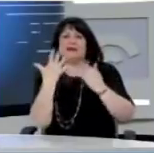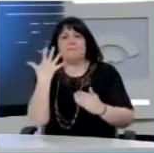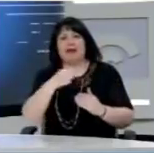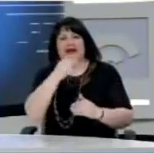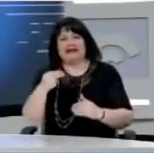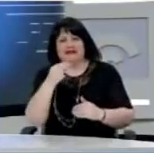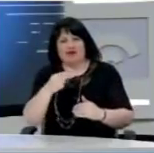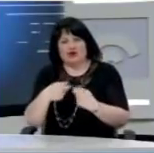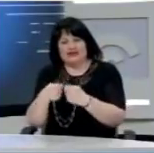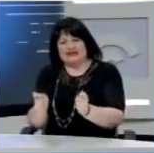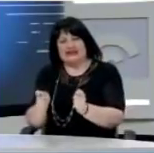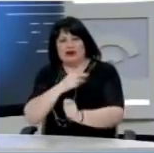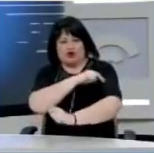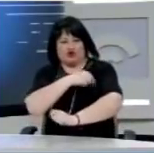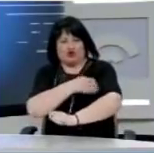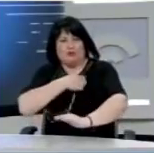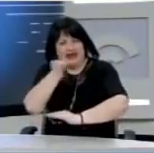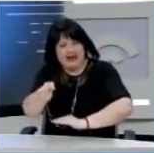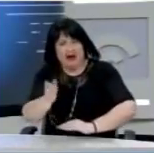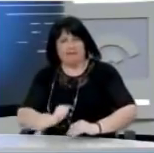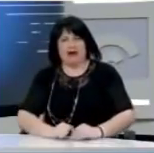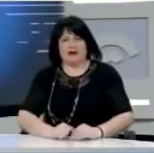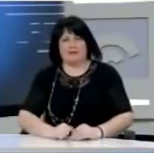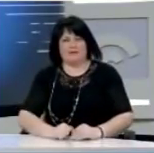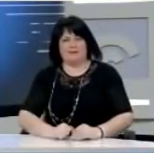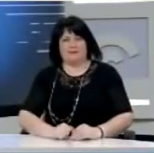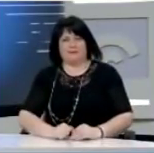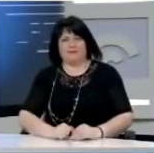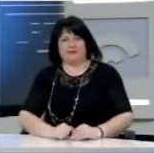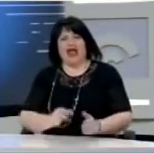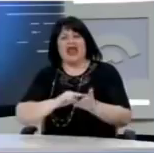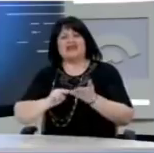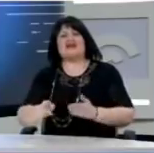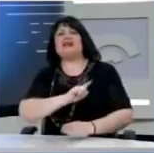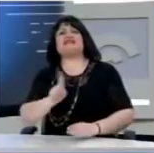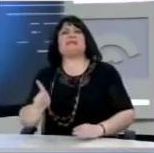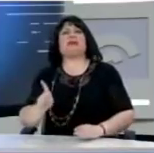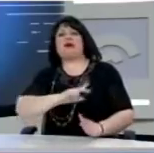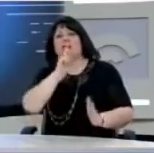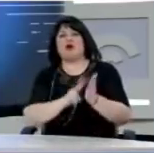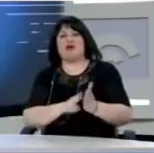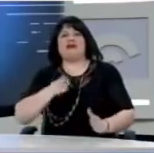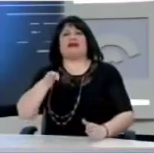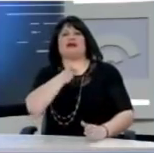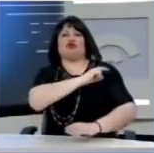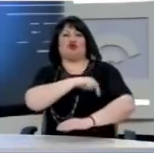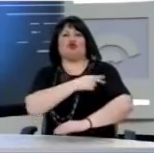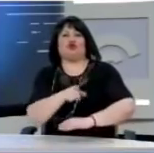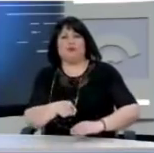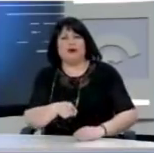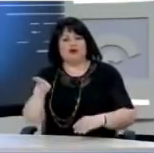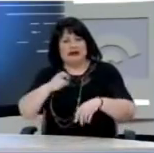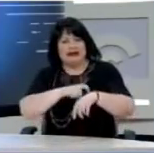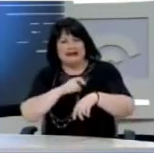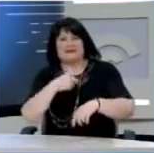στα νοσοκομεία για πρόσβαση και καταργήσατε την πρόσβαση των ανασφάλιστων, ενώ την ίδια στιγμή